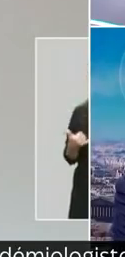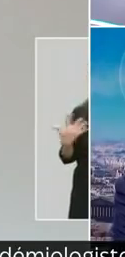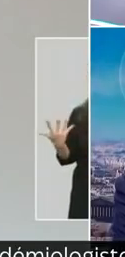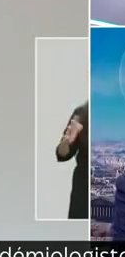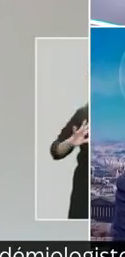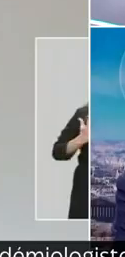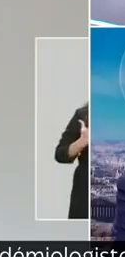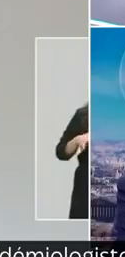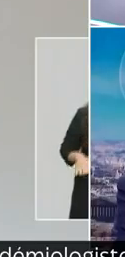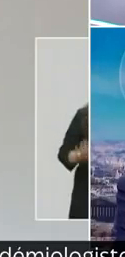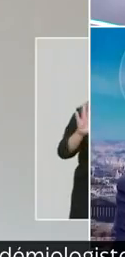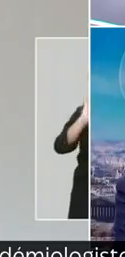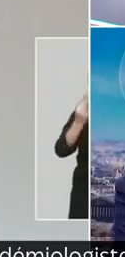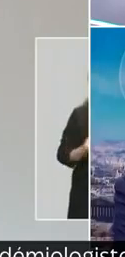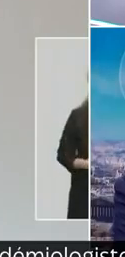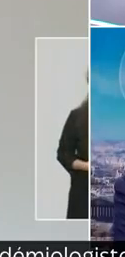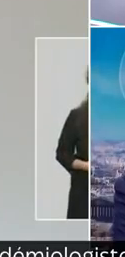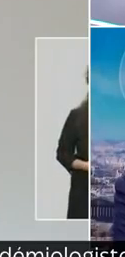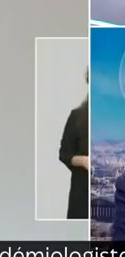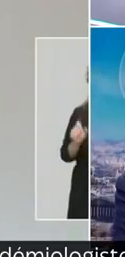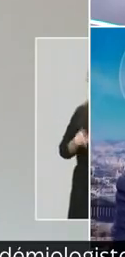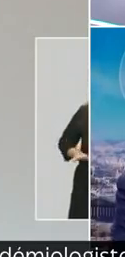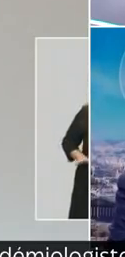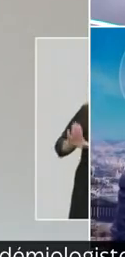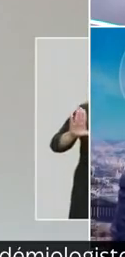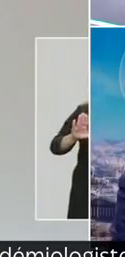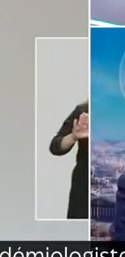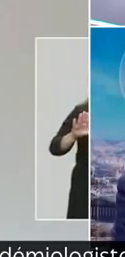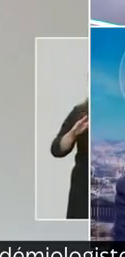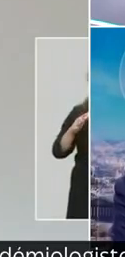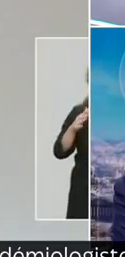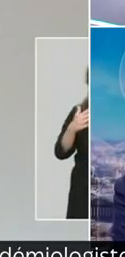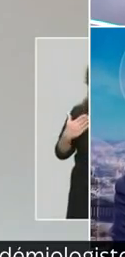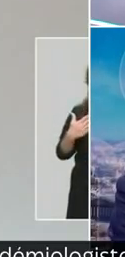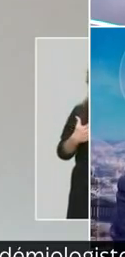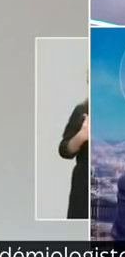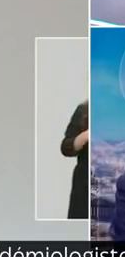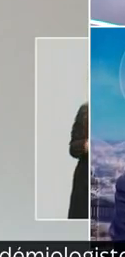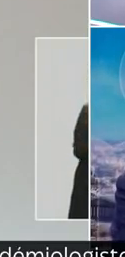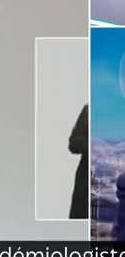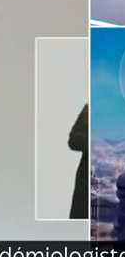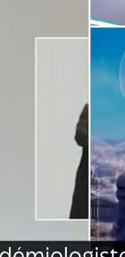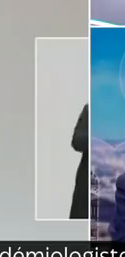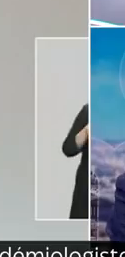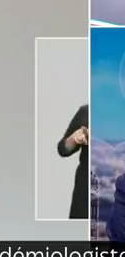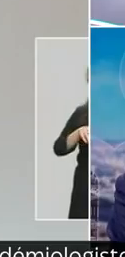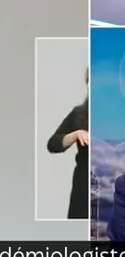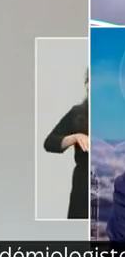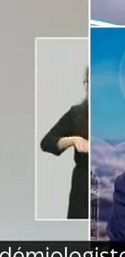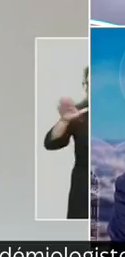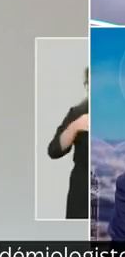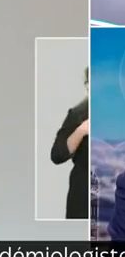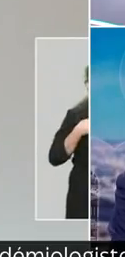a une chose dont on n'a pas du tout parlé, c'est les soignants, les soins. On avait entendu ces derniers temps, effectivement, un stress des soignants sur le fait qu'ils manquaient de